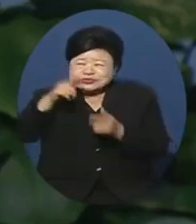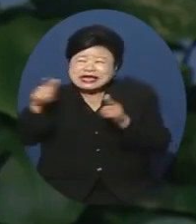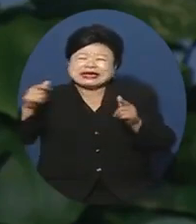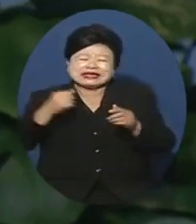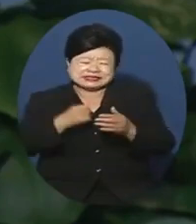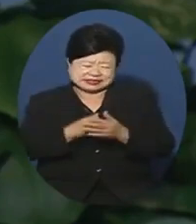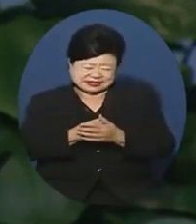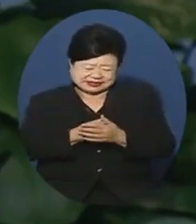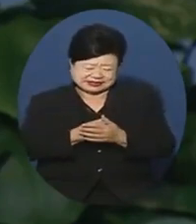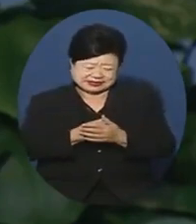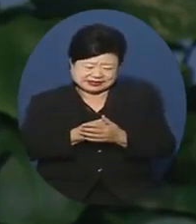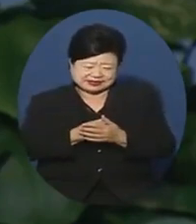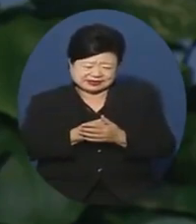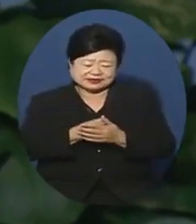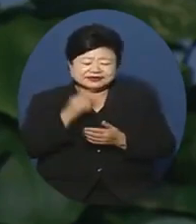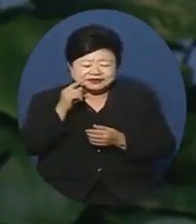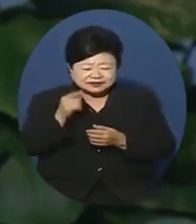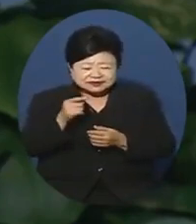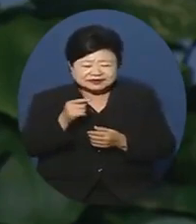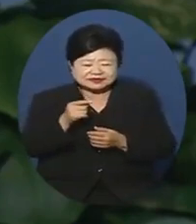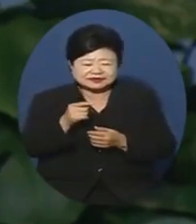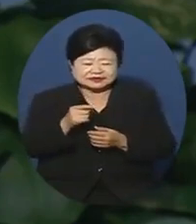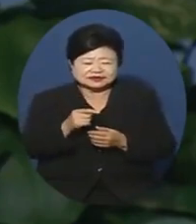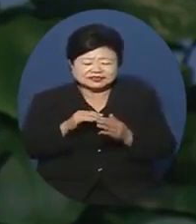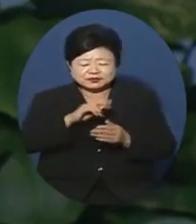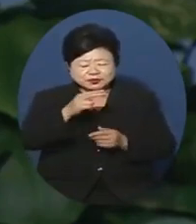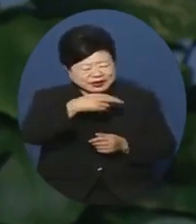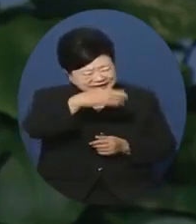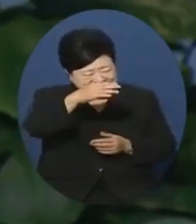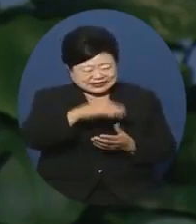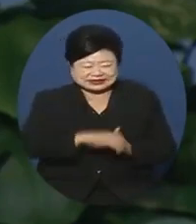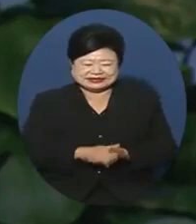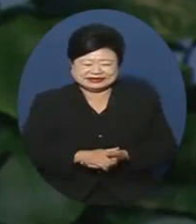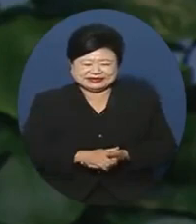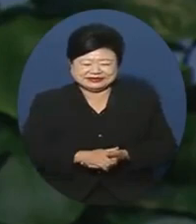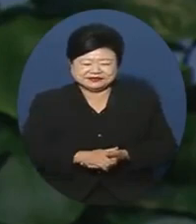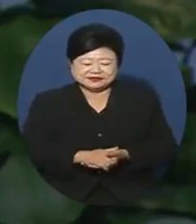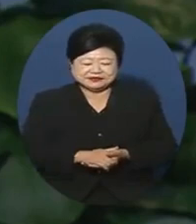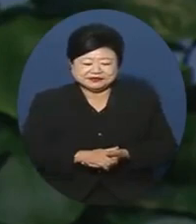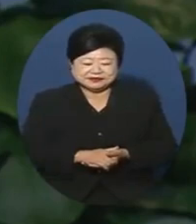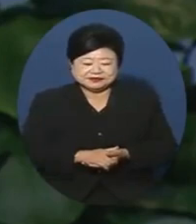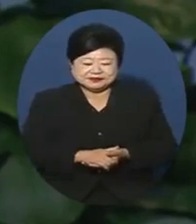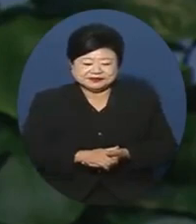않았습니다. 그게 집으로 돌아가고 말았습니다.